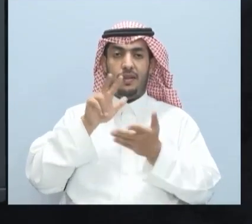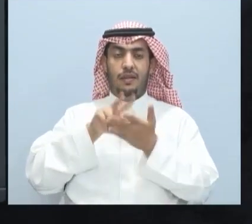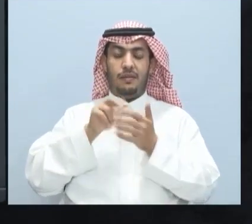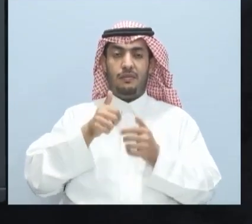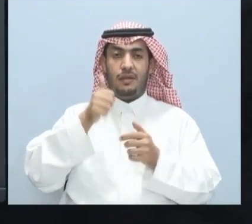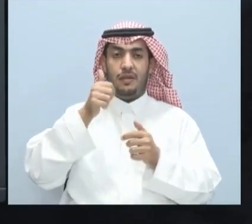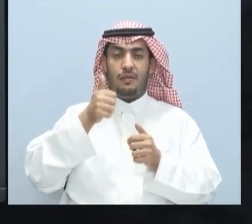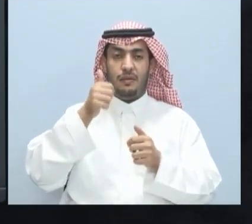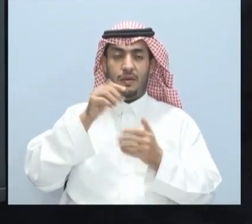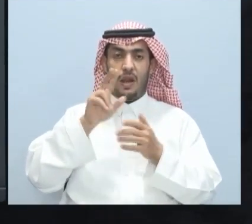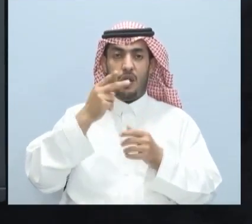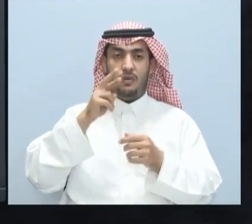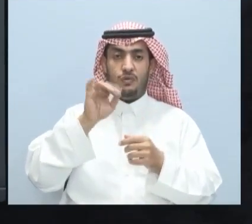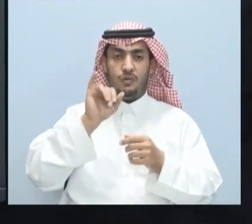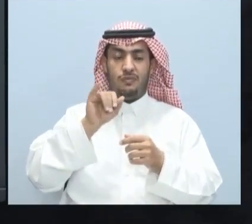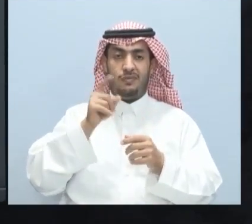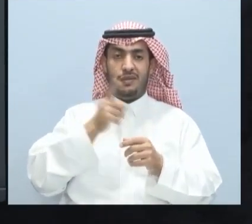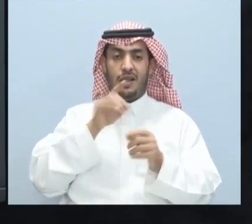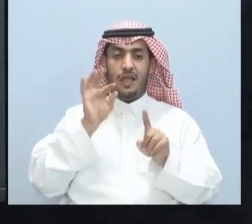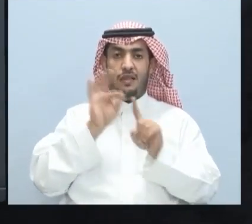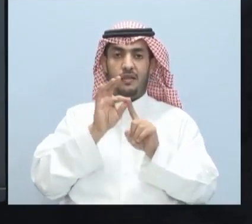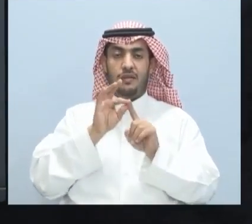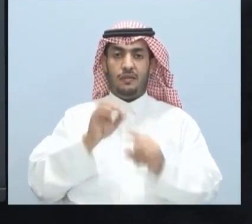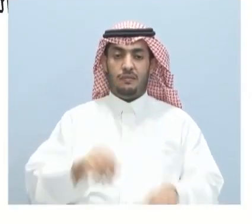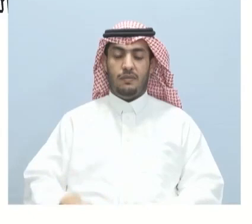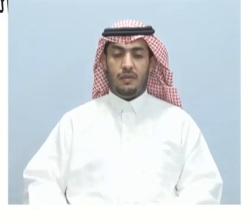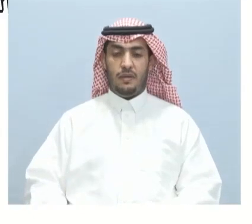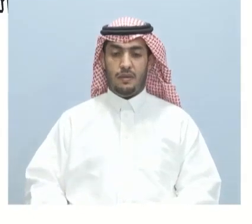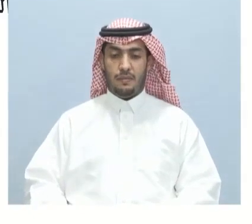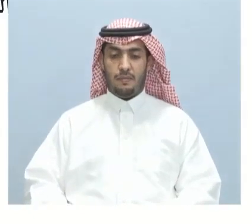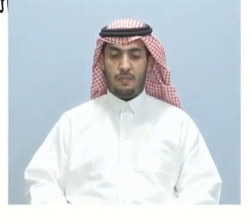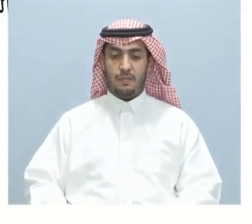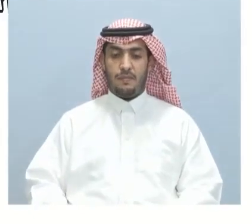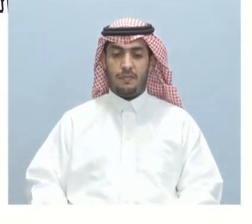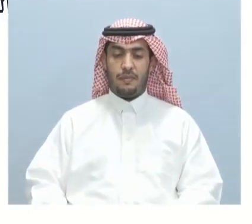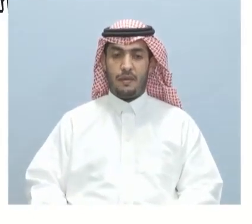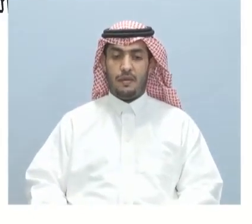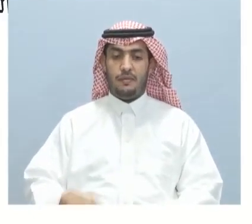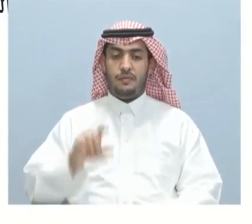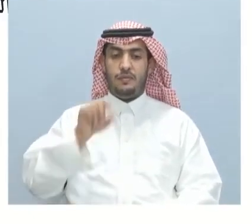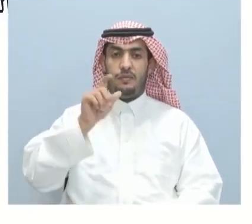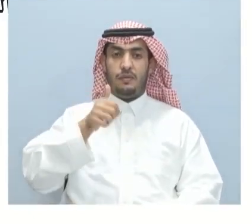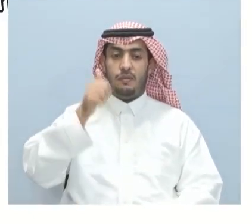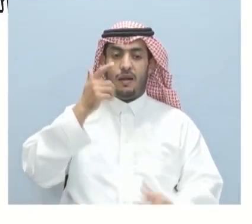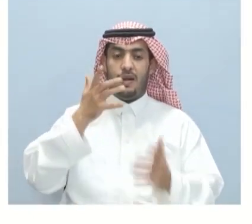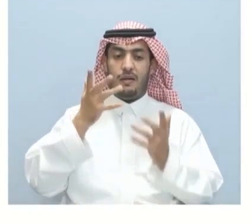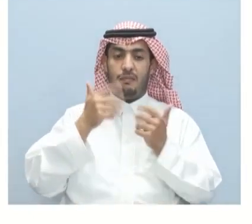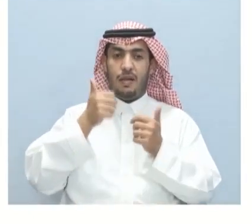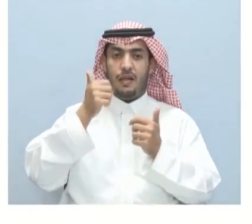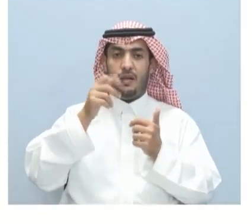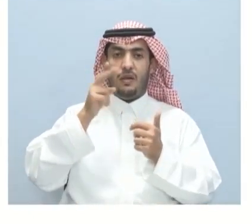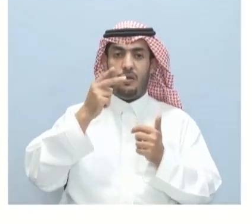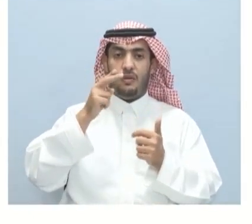في ايجاد محصله العزوم لنقرا اهدافي معا اليوم باذن الله سنتعرف على ايجاد محصله